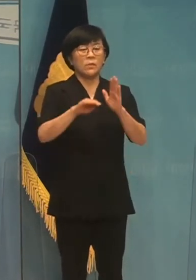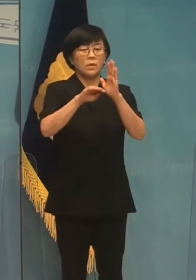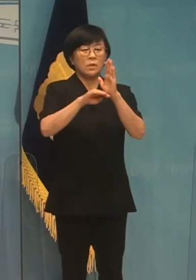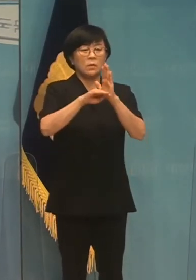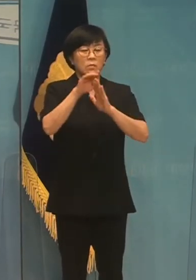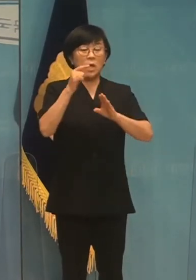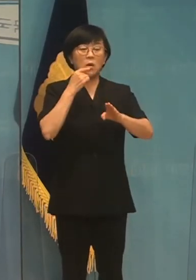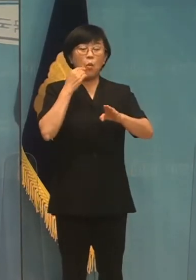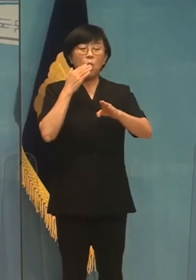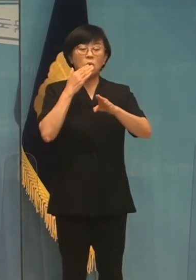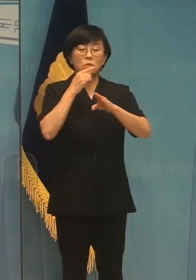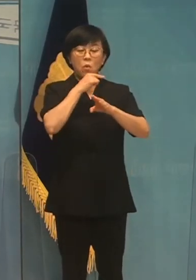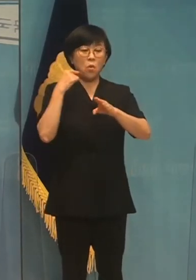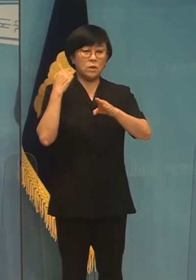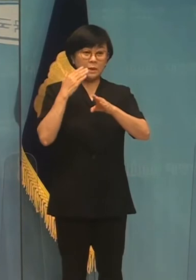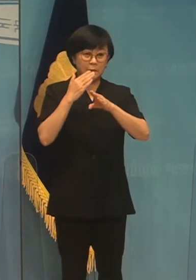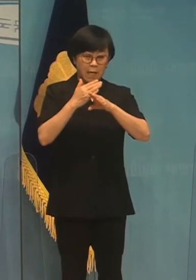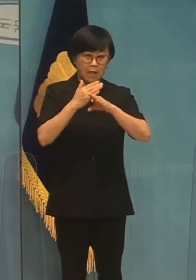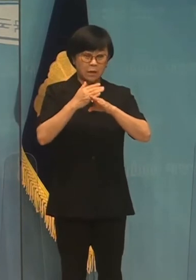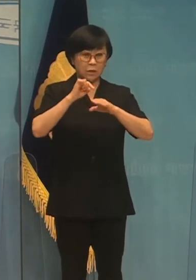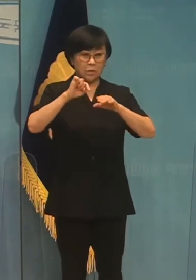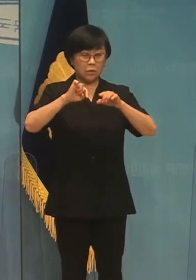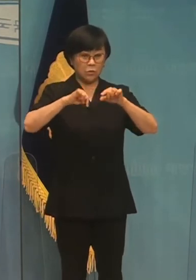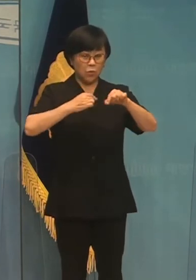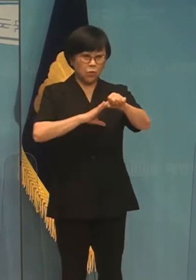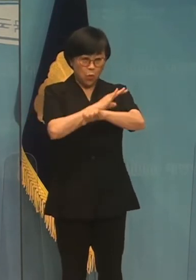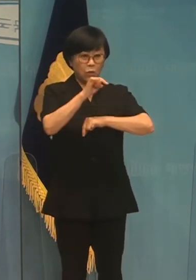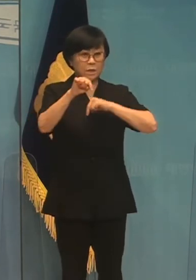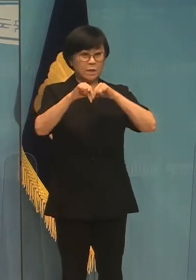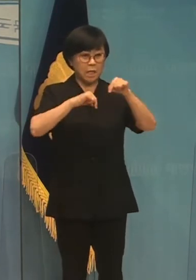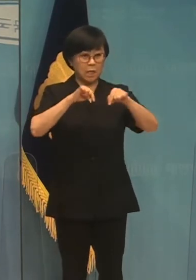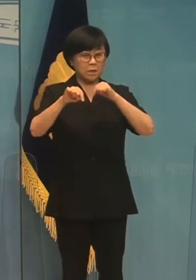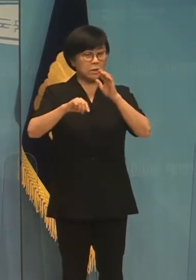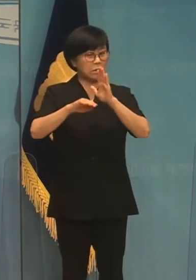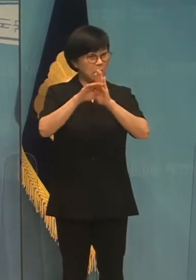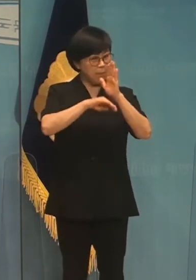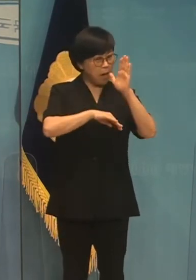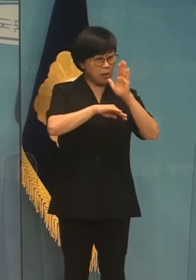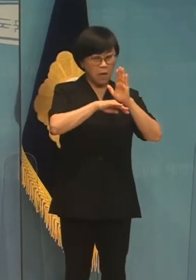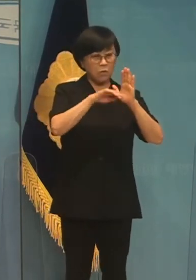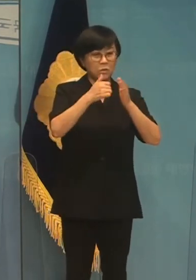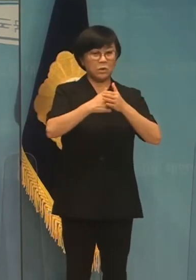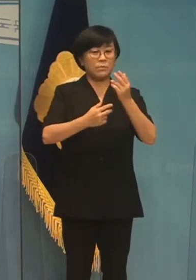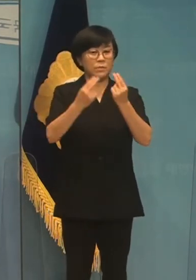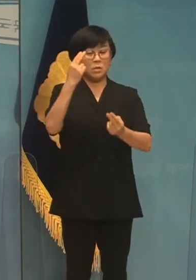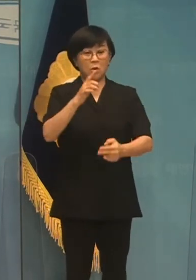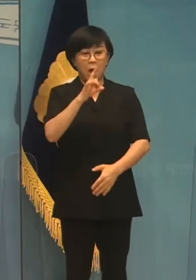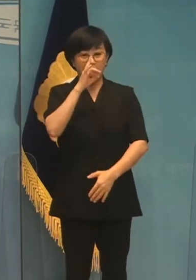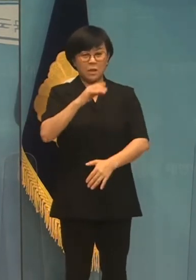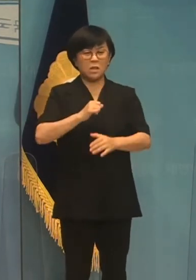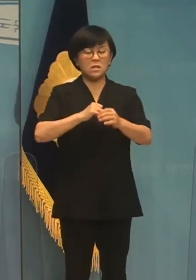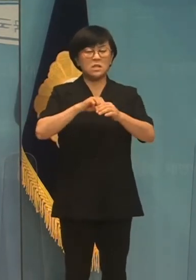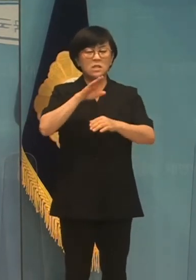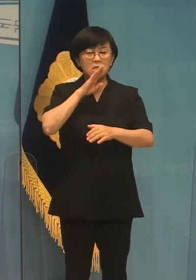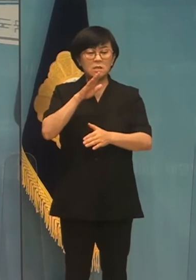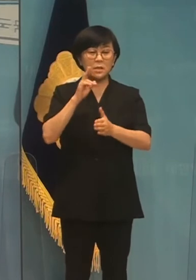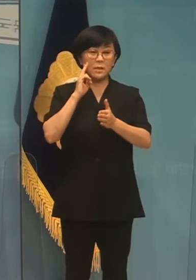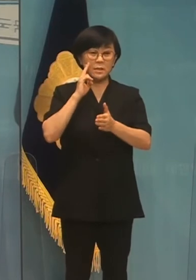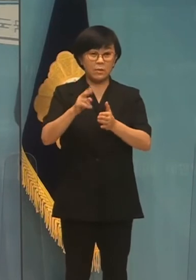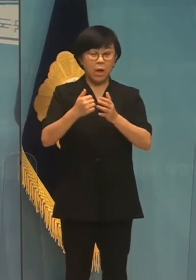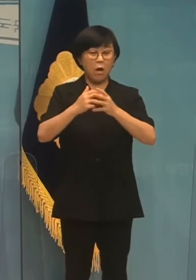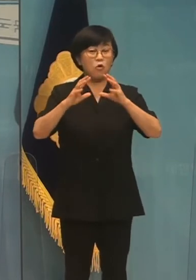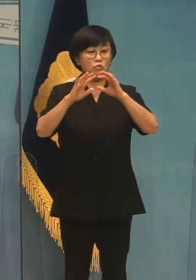북한의 공산 독재는 남한의 군사 독재와는 비교가 안 되는 폭정인데다 북한의